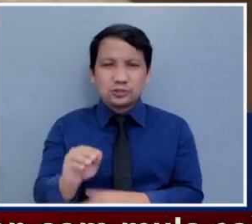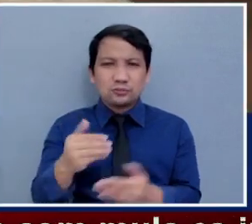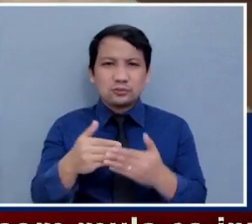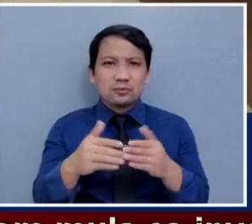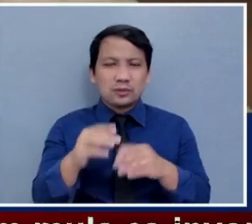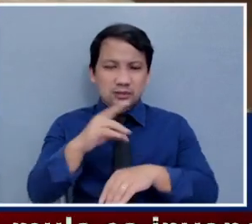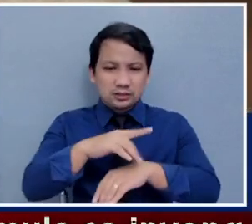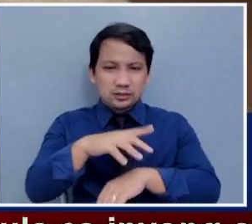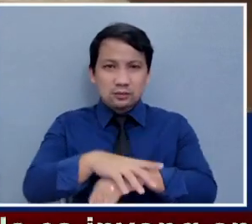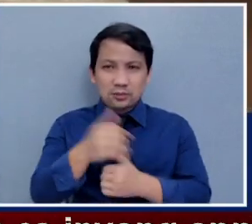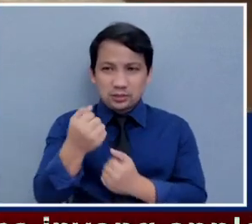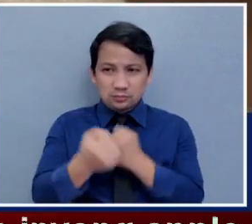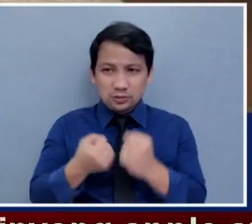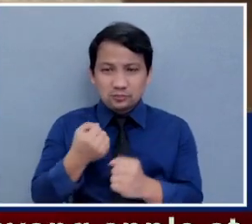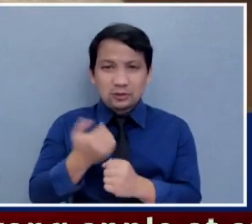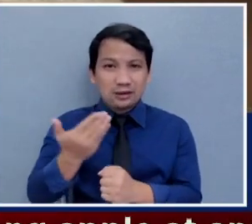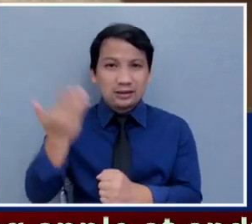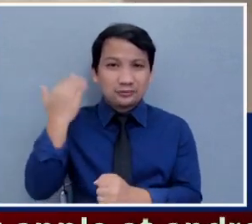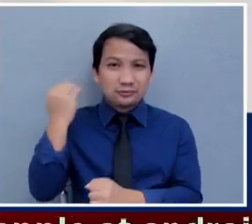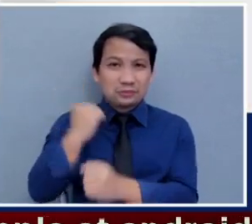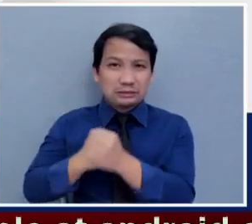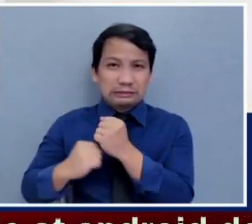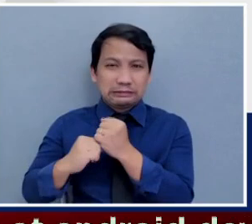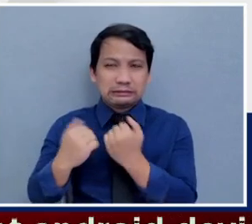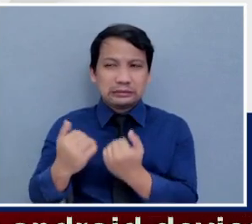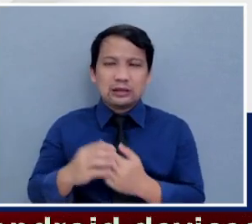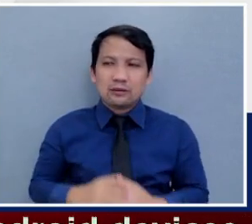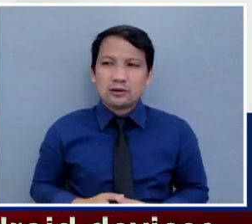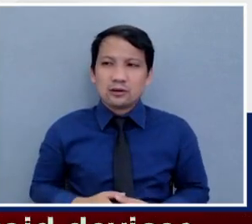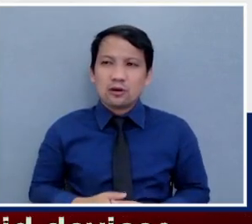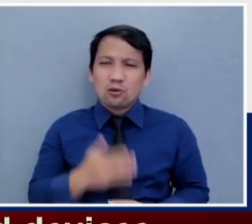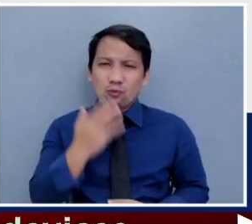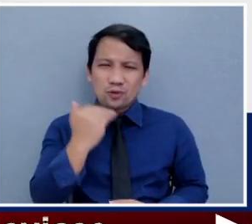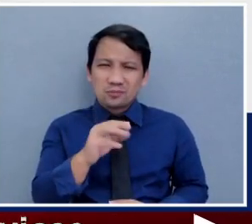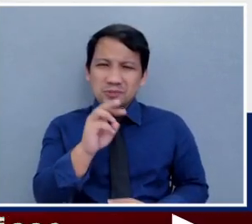dengue ngayong taon kumpara noong nakaraang taon, kung saan